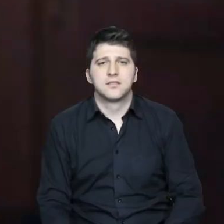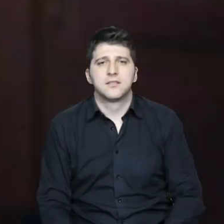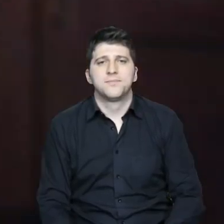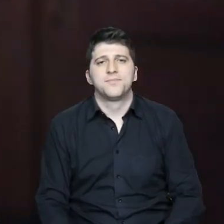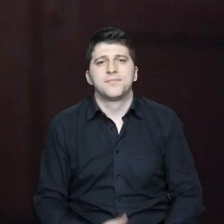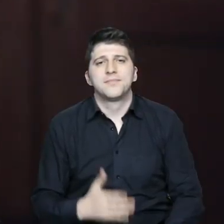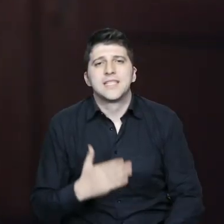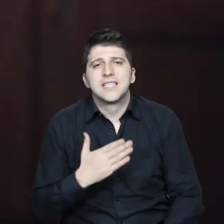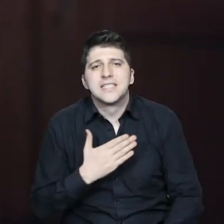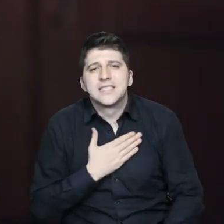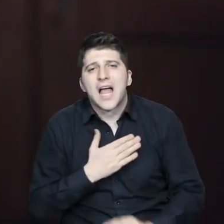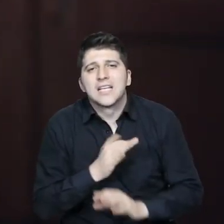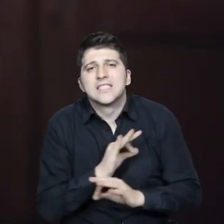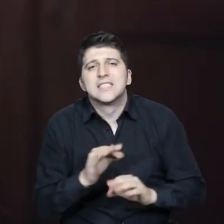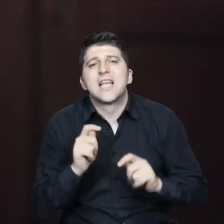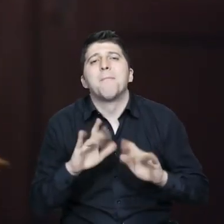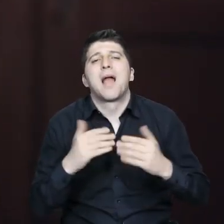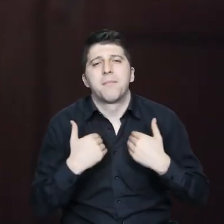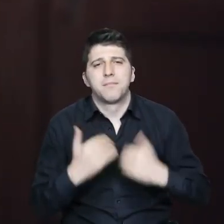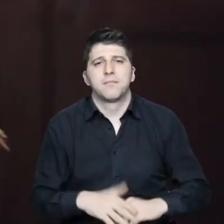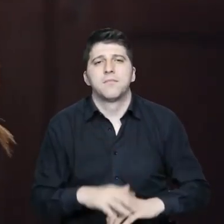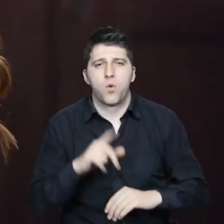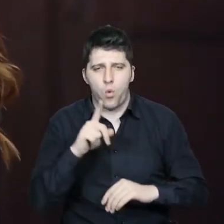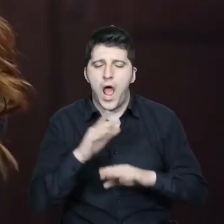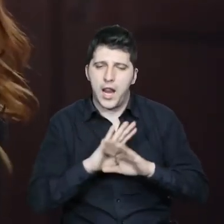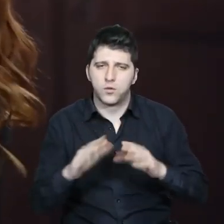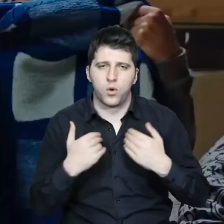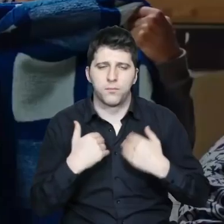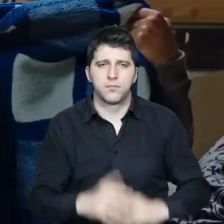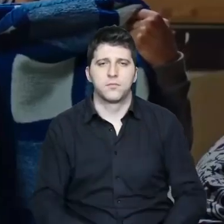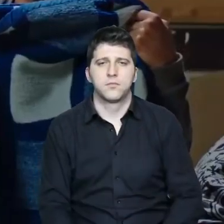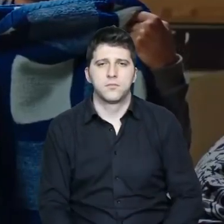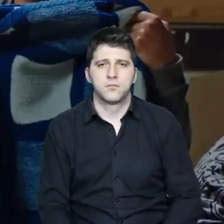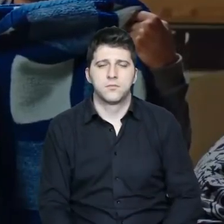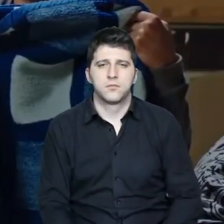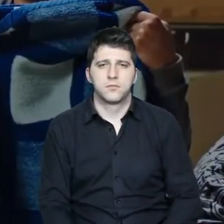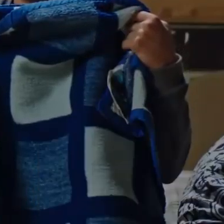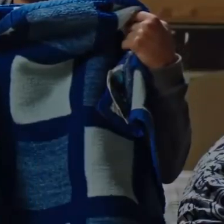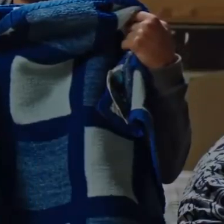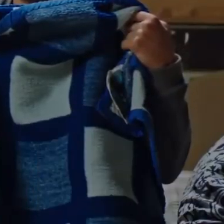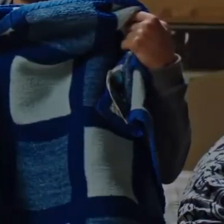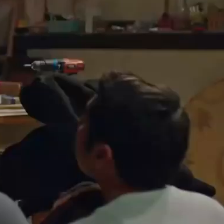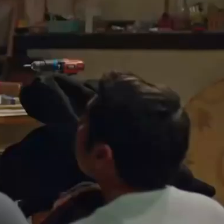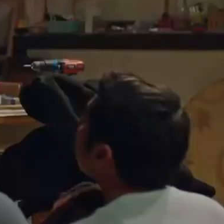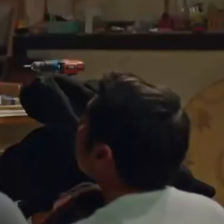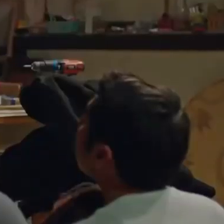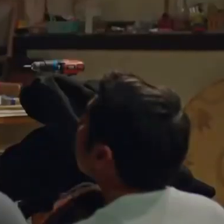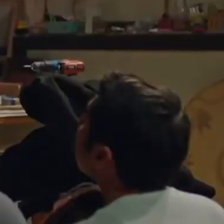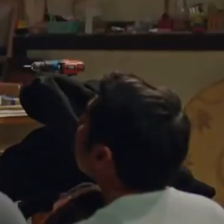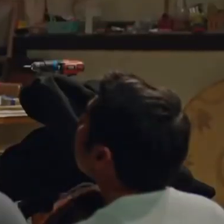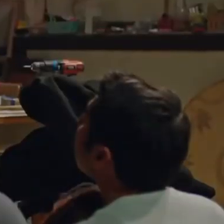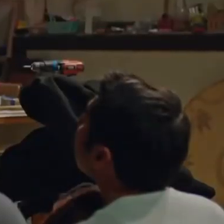Saygısızlık yapmış olmayalım biz. Onu da hallediyorum. Çantasından telefonunu çıkartıp birini